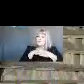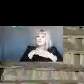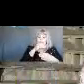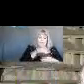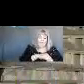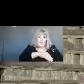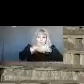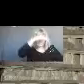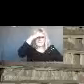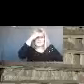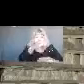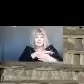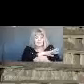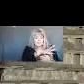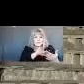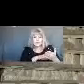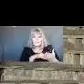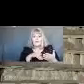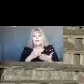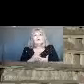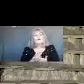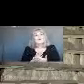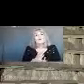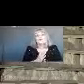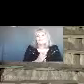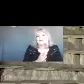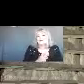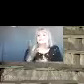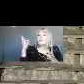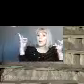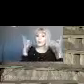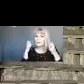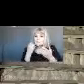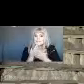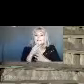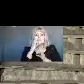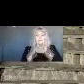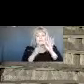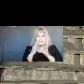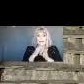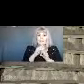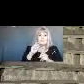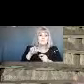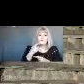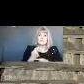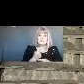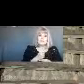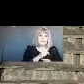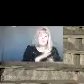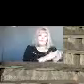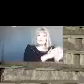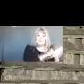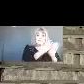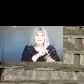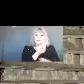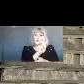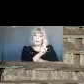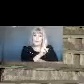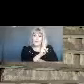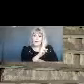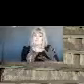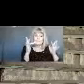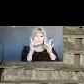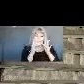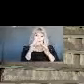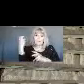so vrienden, ons leer historie ken deur te luister en te vertel, en dit is deel 1, deel 2 van ons online reis. Ons klim bietjie in hoe die story